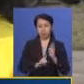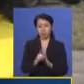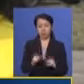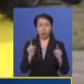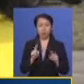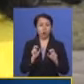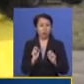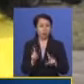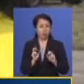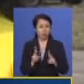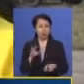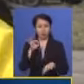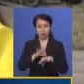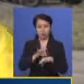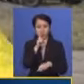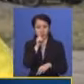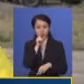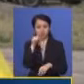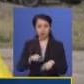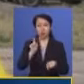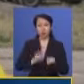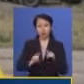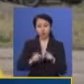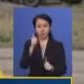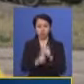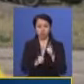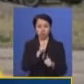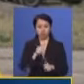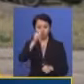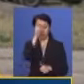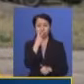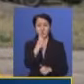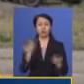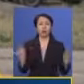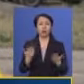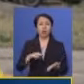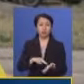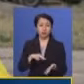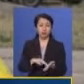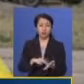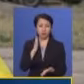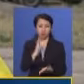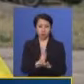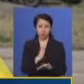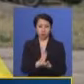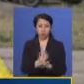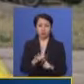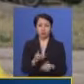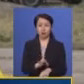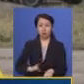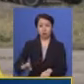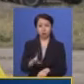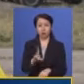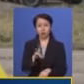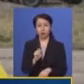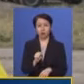болезней животных и птиц. Она мониторит ежемесячно, смотрит, какие цены имеются в данном регионе